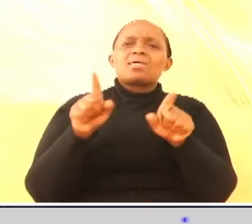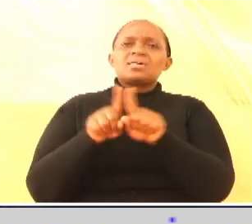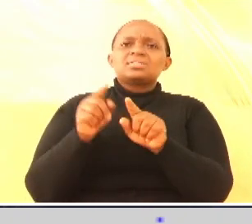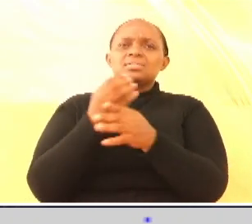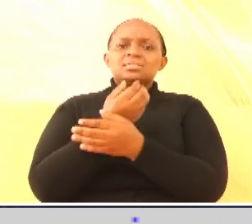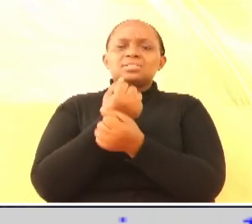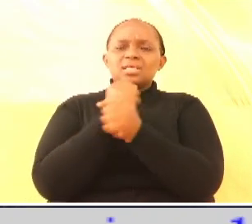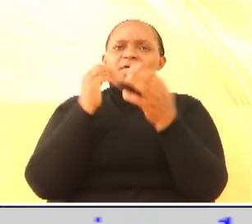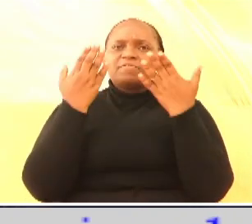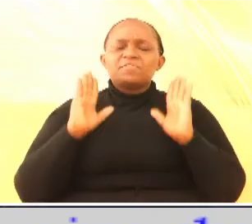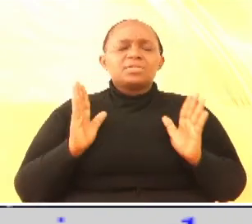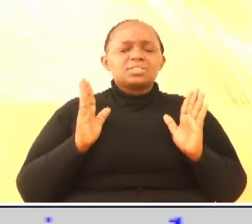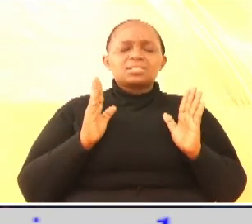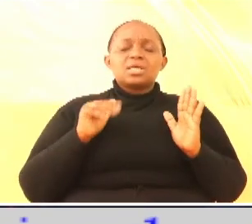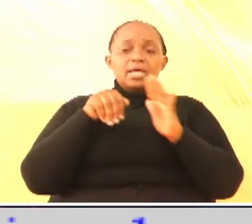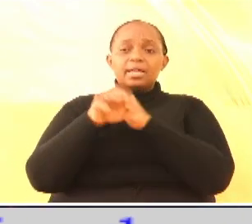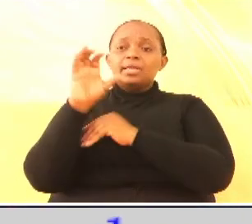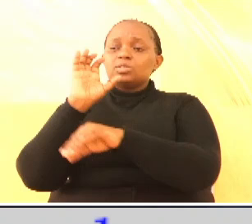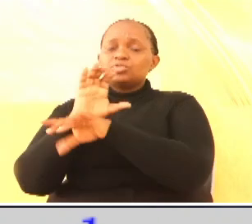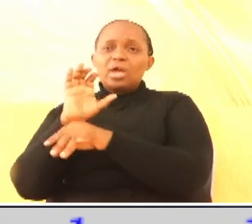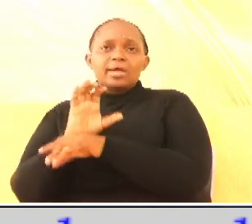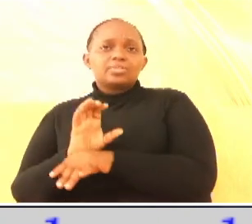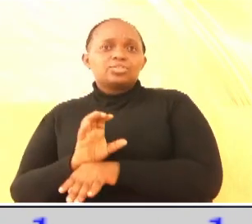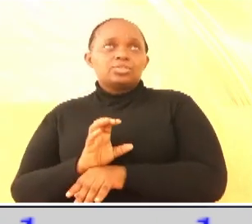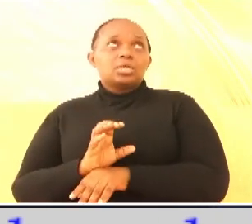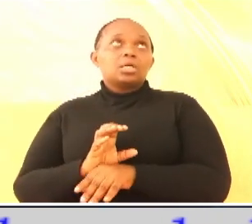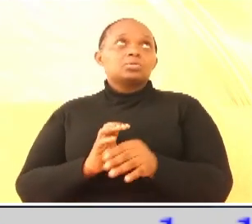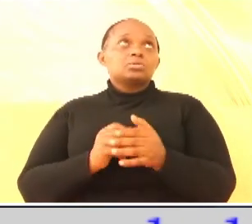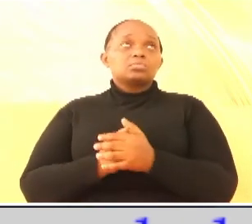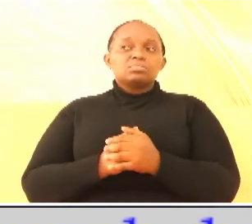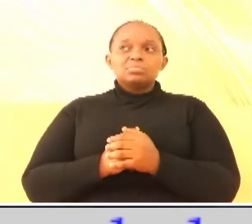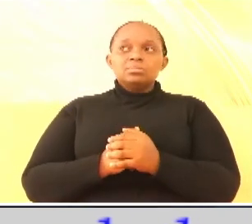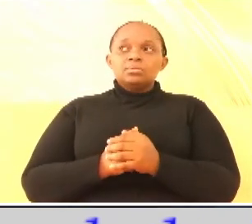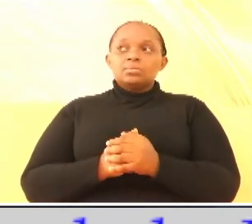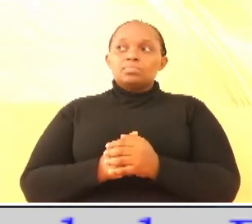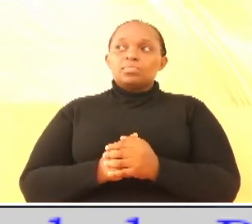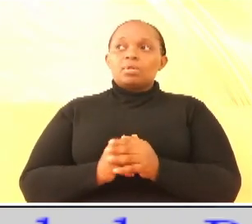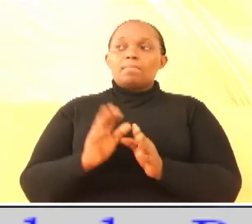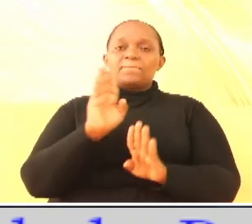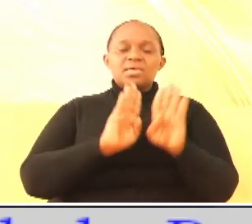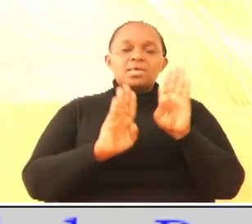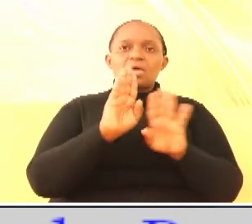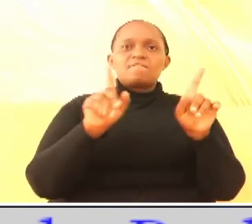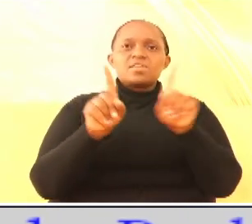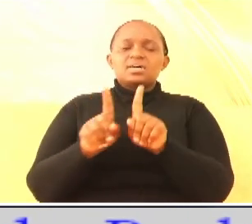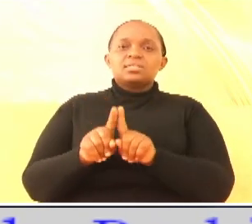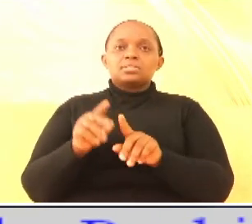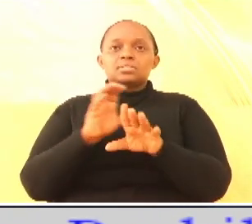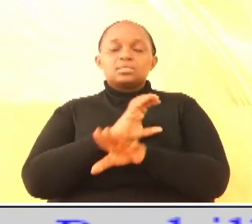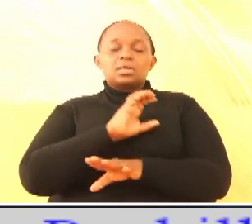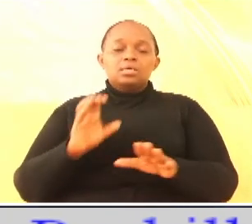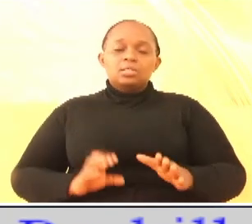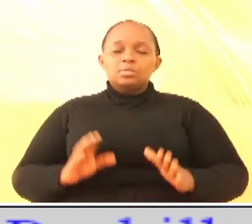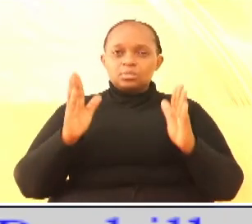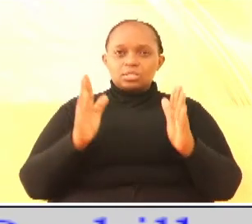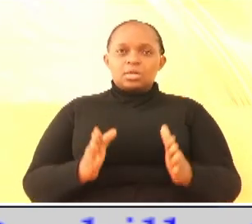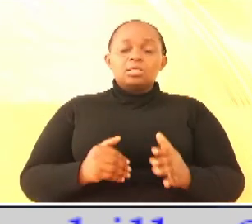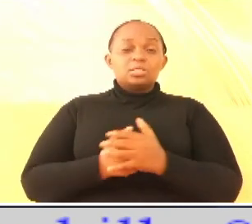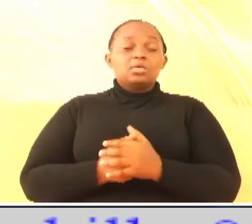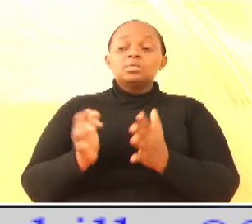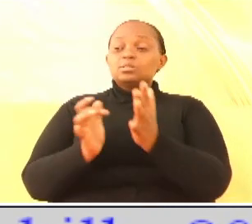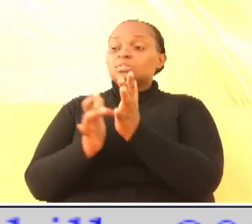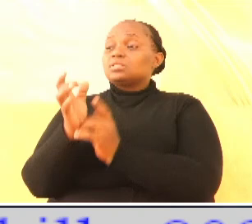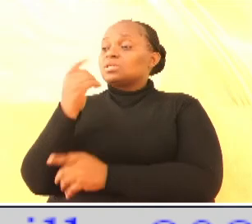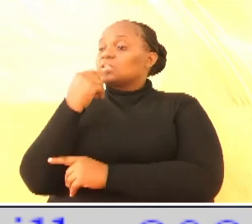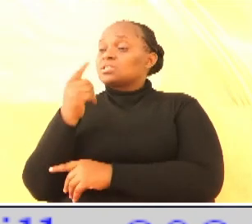kanisa ujulikane umeokoka. Na hata katika kukote uliko kama Mkristo, Yesu akasema na muwe chumvi